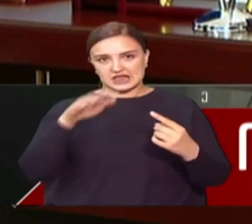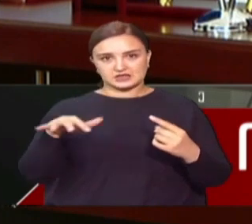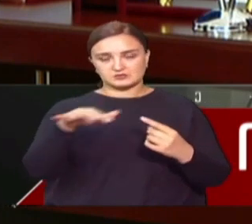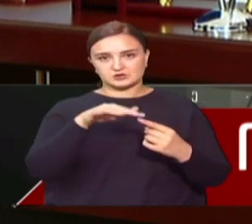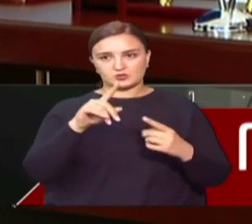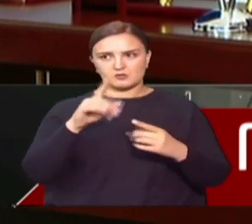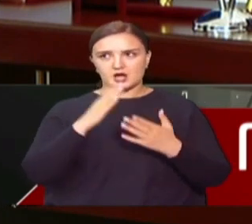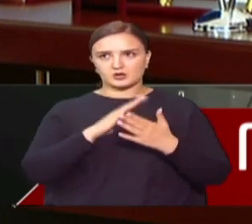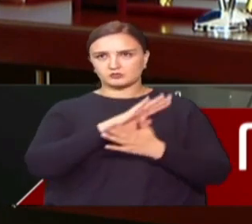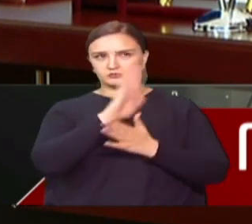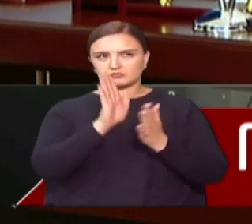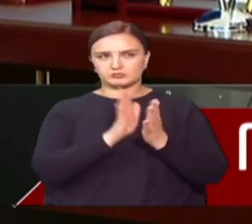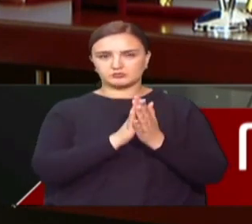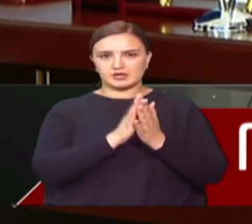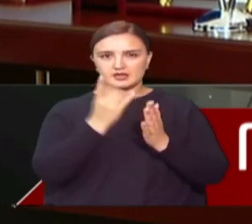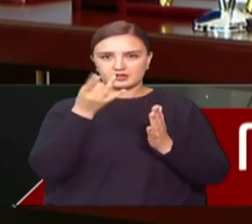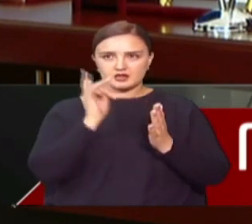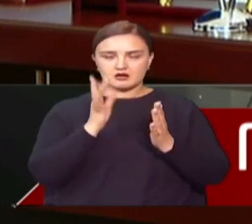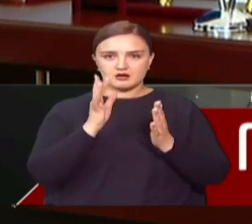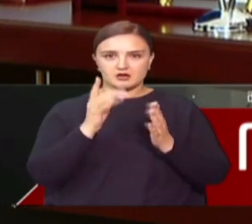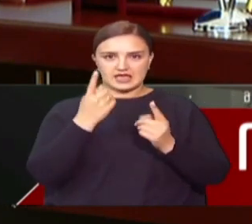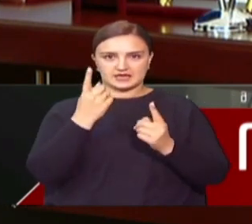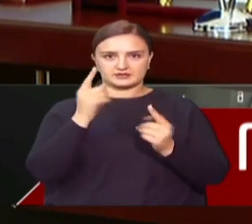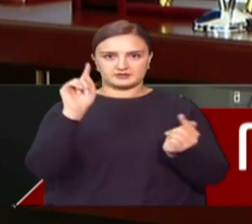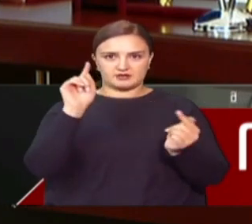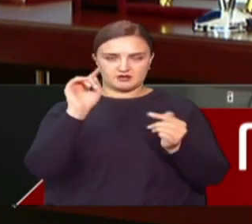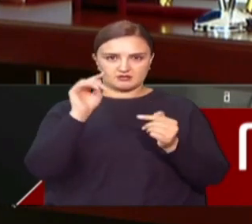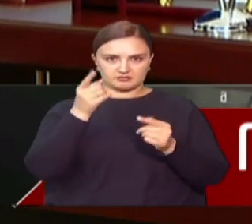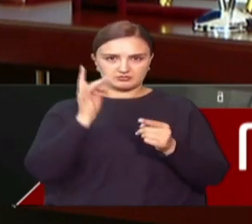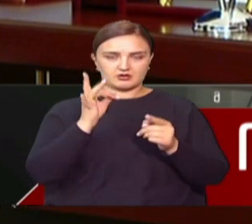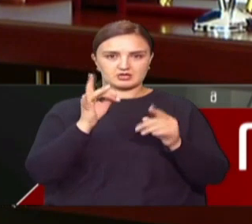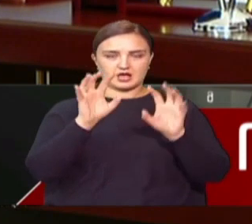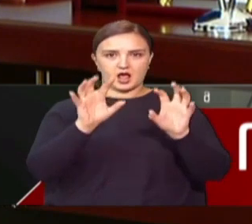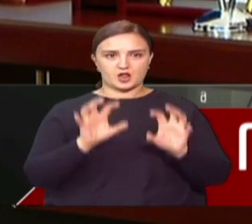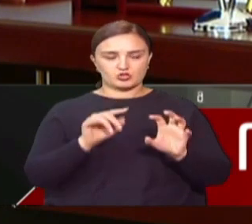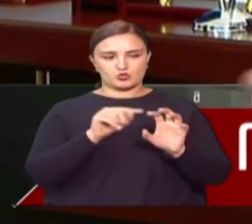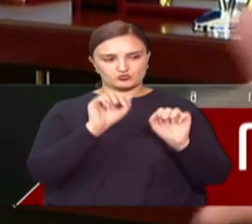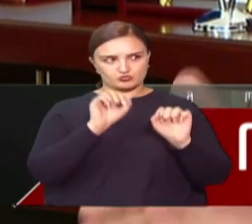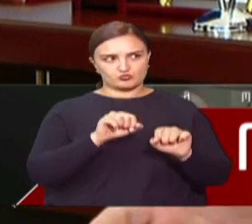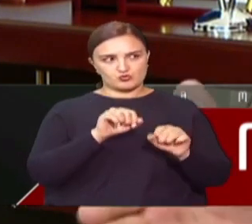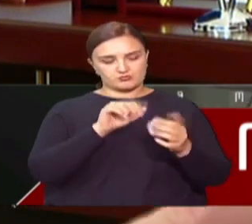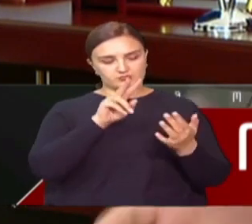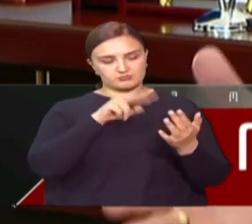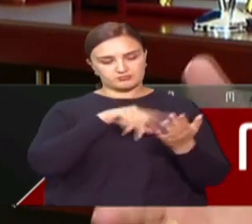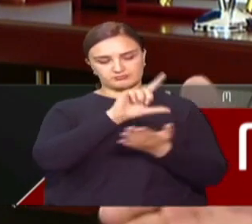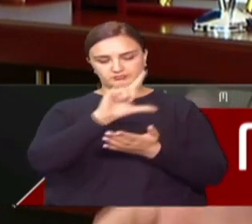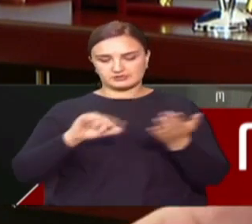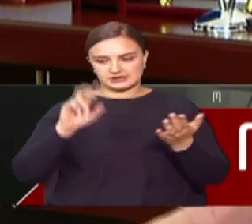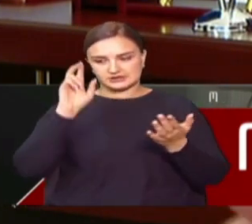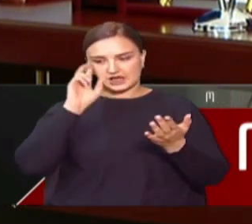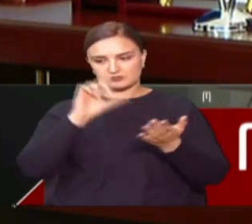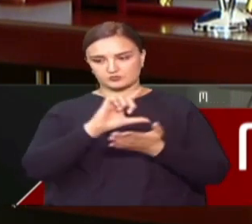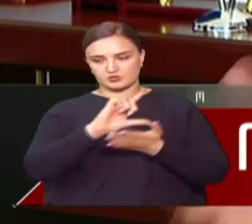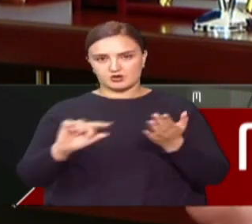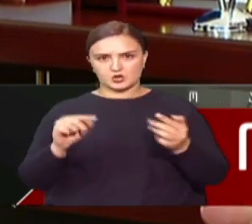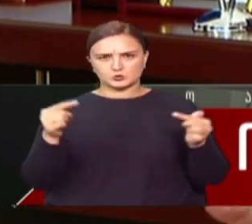magalitat universaluri sakanomdeblo charcho am praktika da ase shemdeg romeli chegizlia pirdapir aiqo da Cadmua calciro romelime sahamtsipoș, coada sa acusta